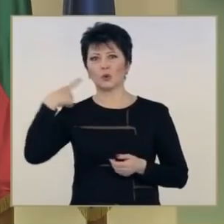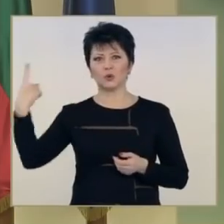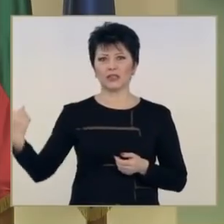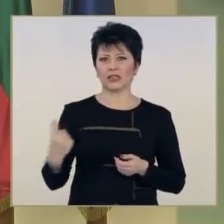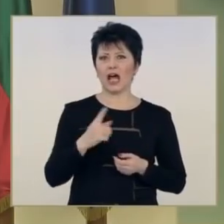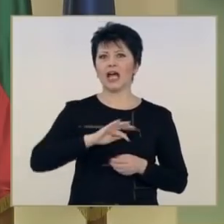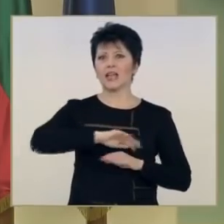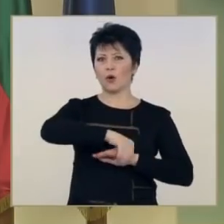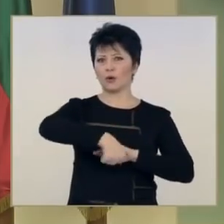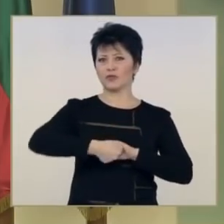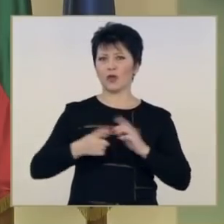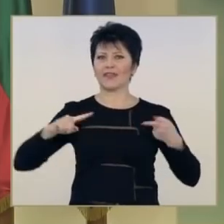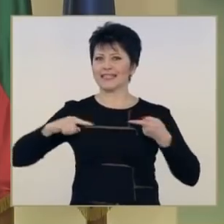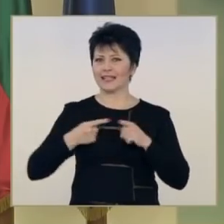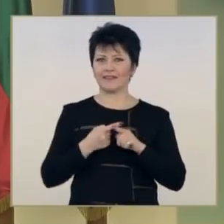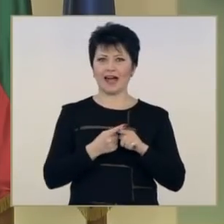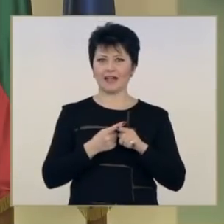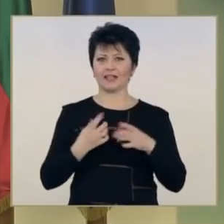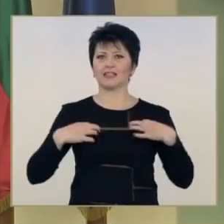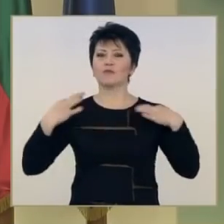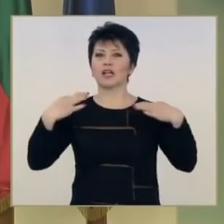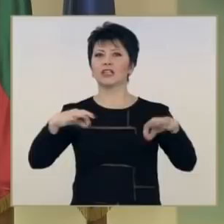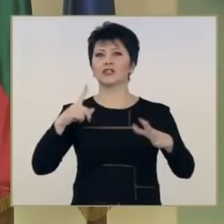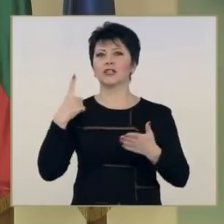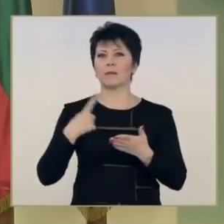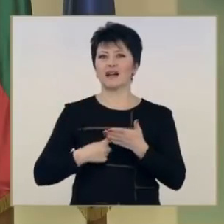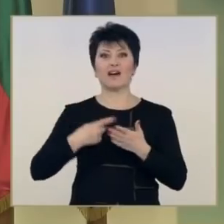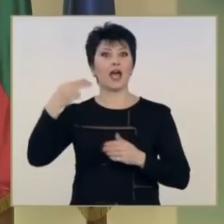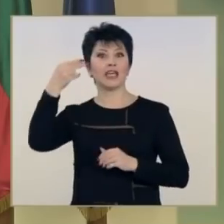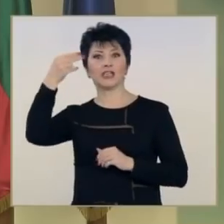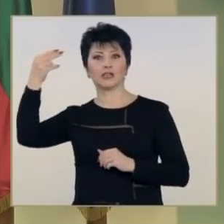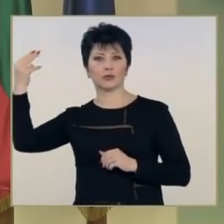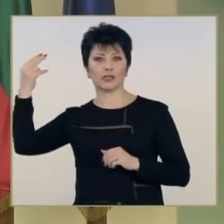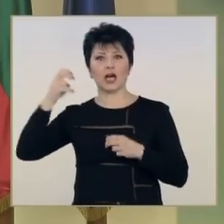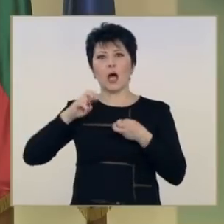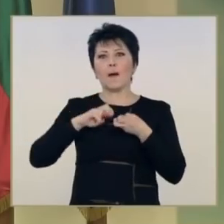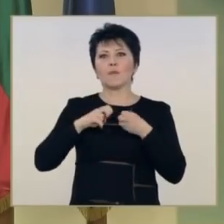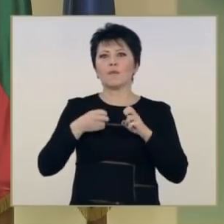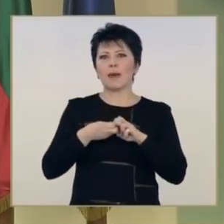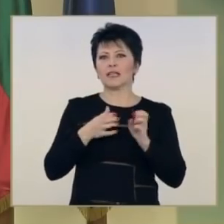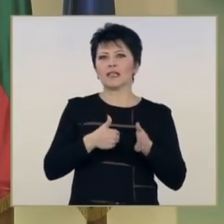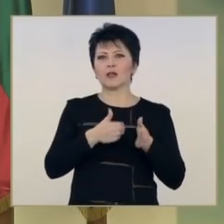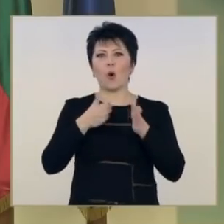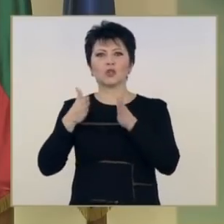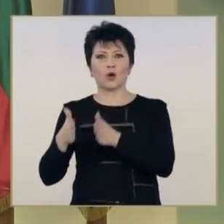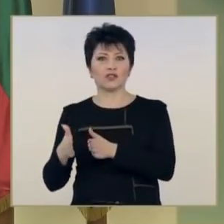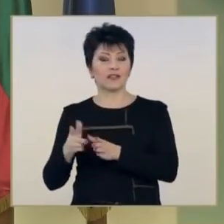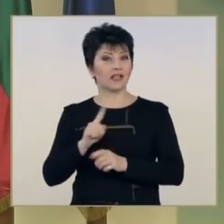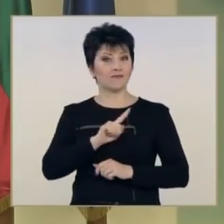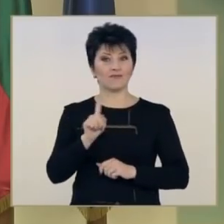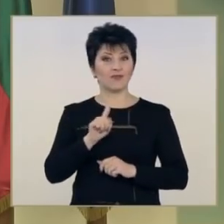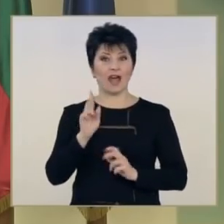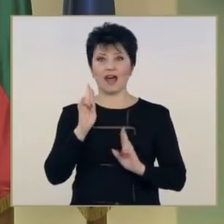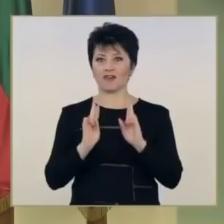скандали и ероза на демократичните права и институции. Проблемите бяха отсрочвани, но не и